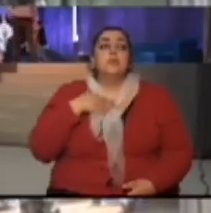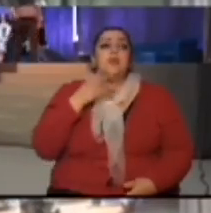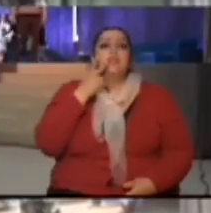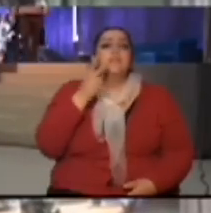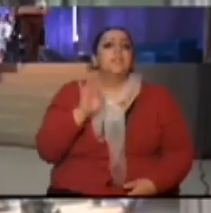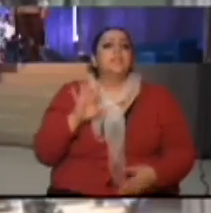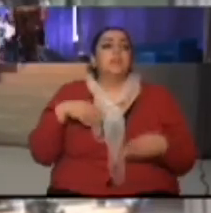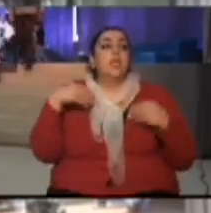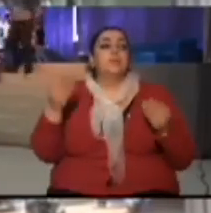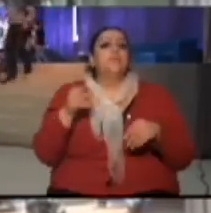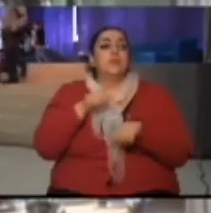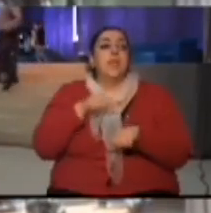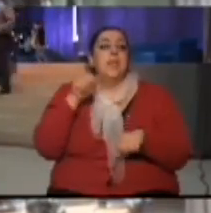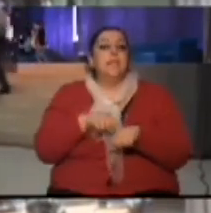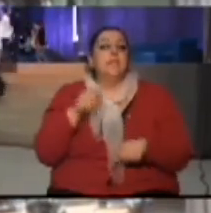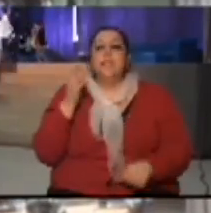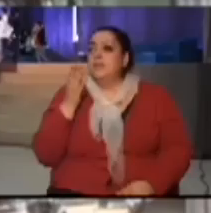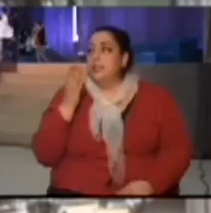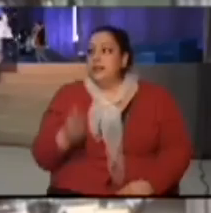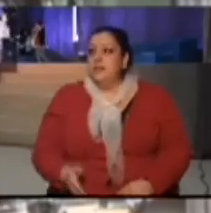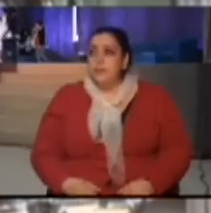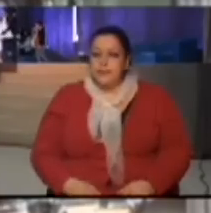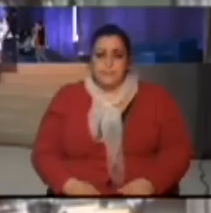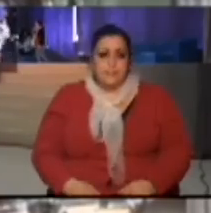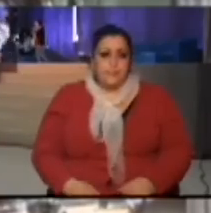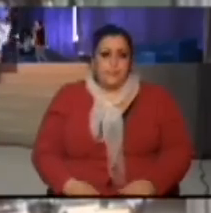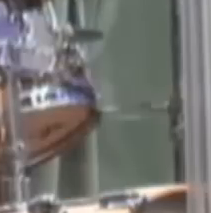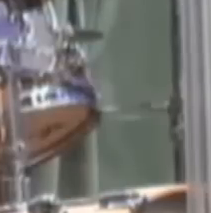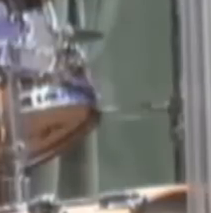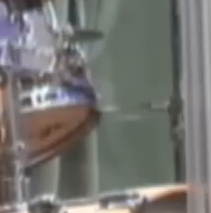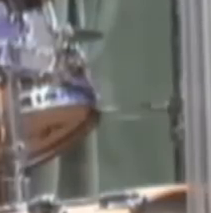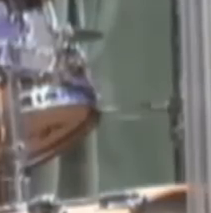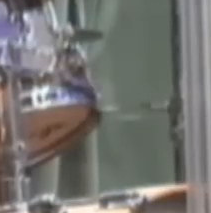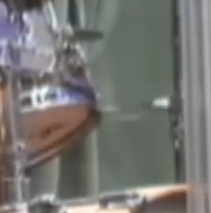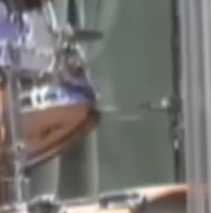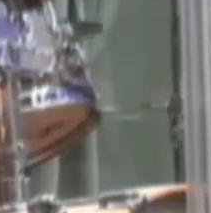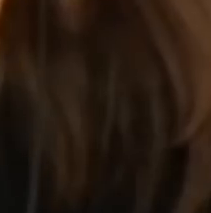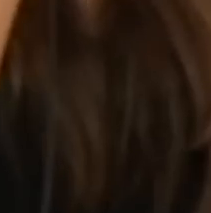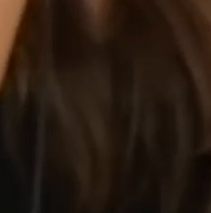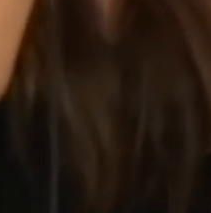որ հետ է հաստատ դիմել։